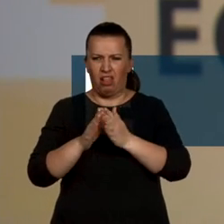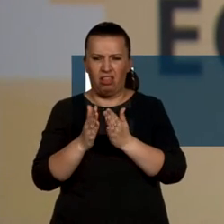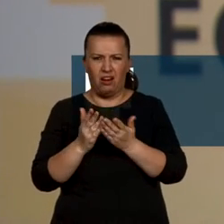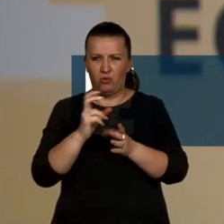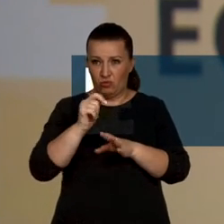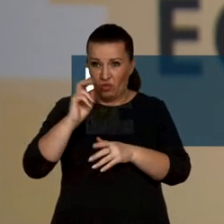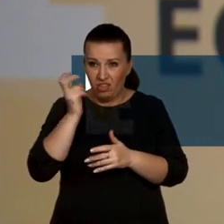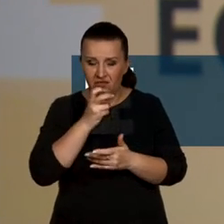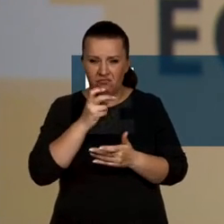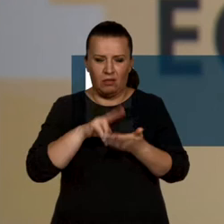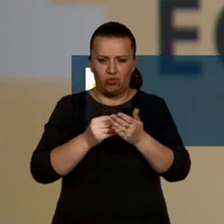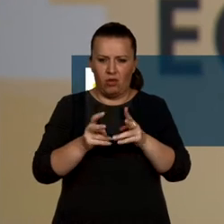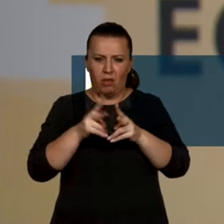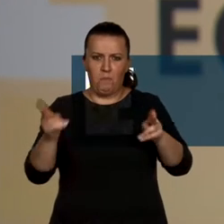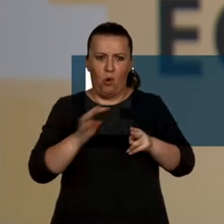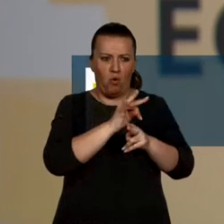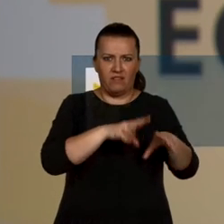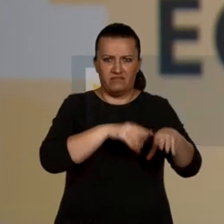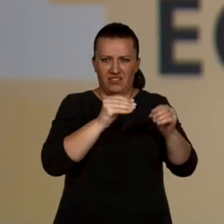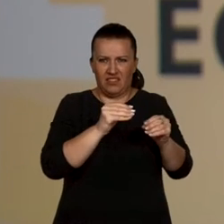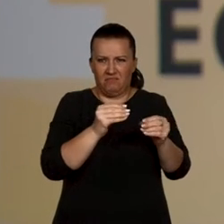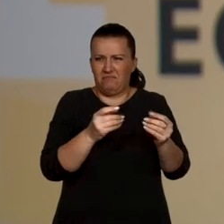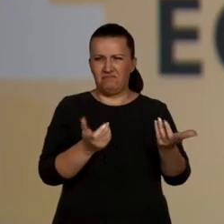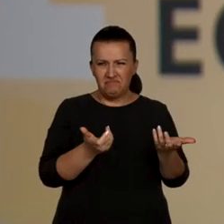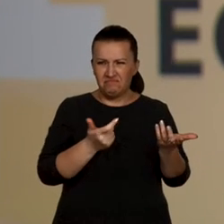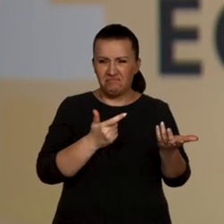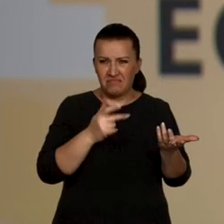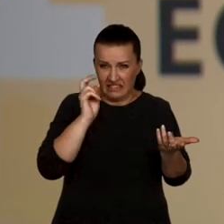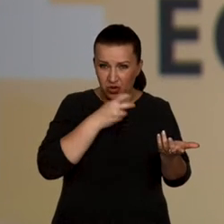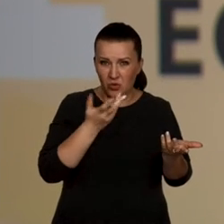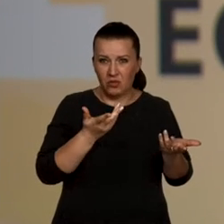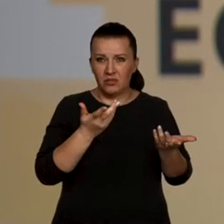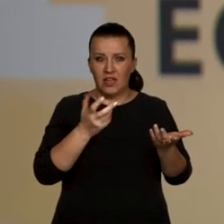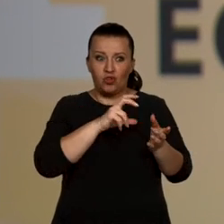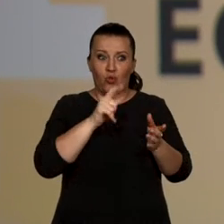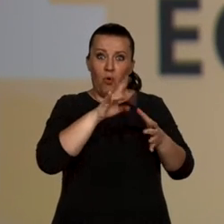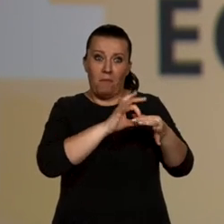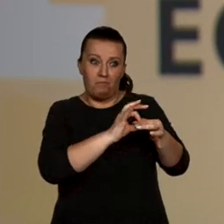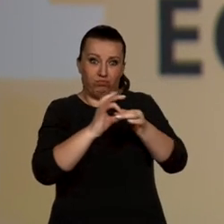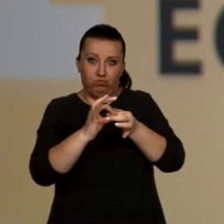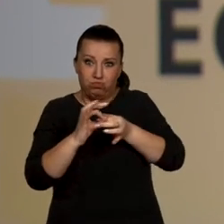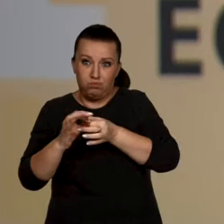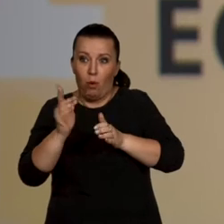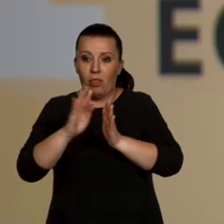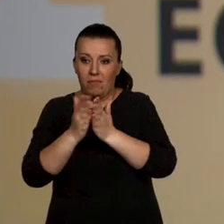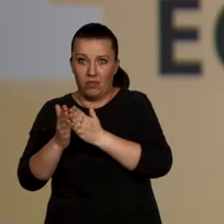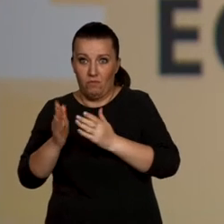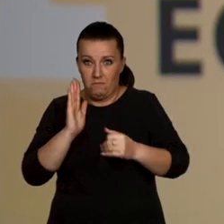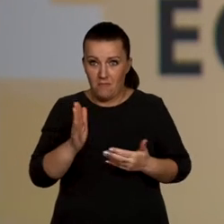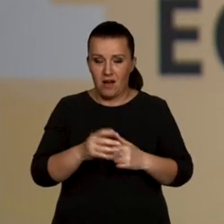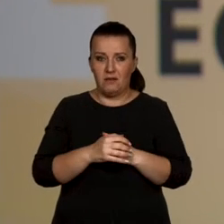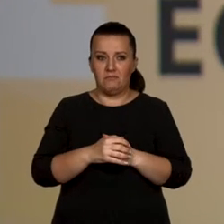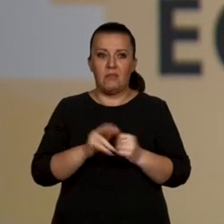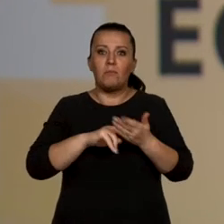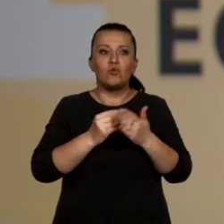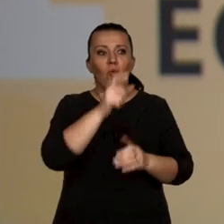jakiś wstęp do epoki? Czy to ma jakiś związek z tym, co później będzie się działo w tekstach literackich? Czy jest dla nas